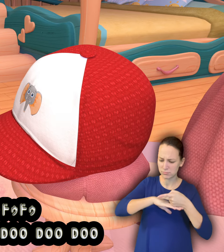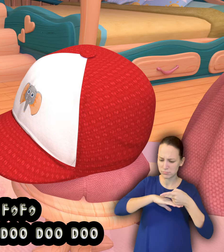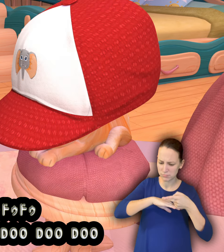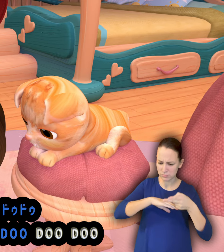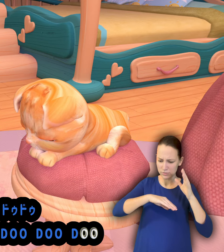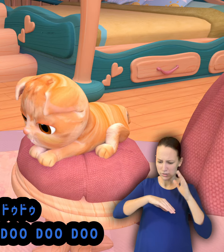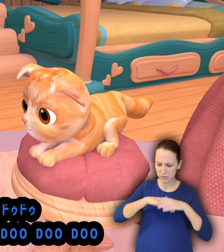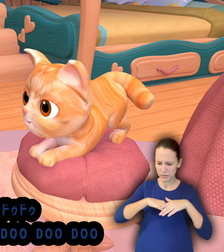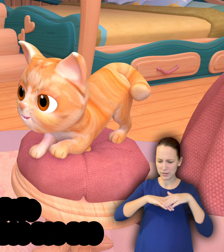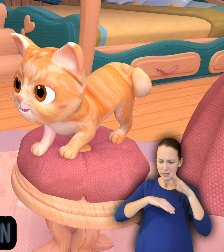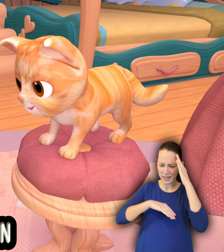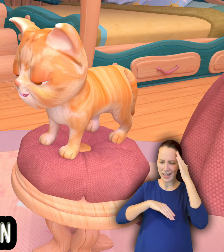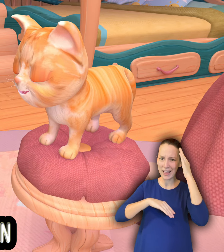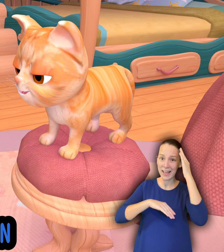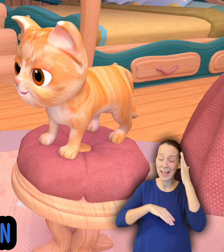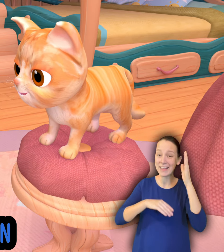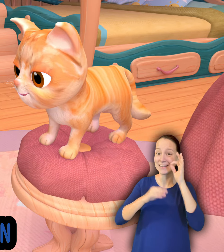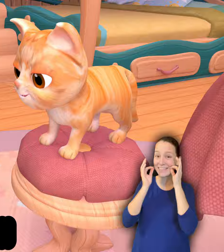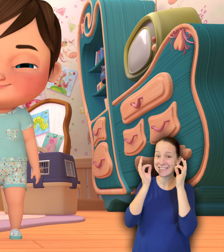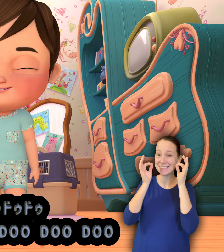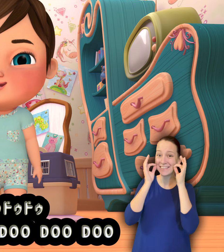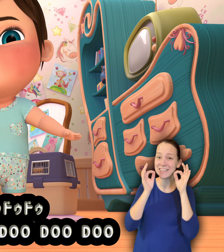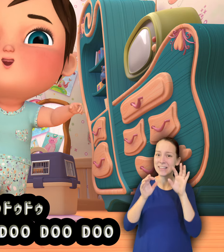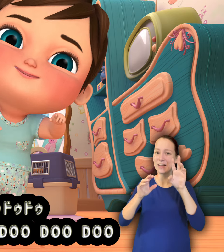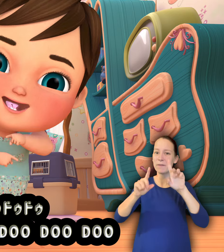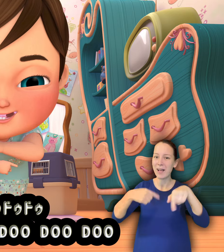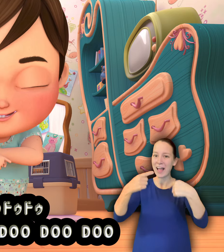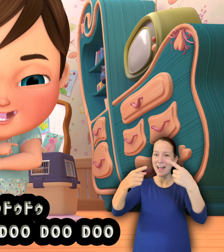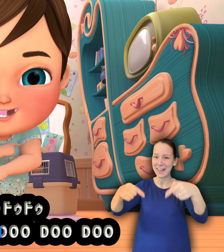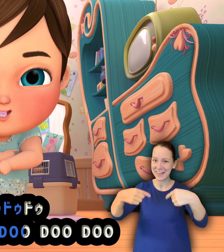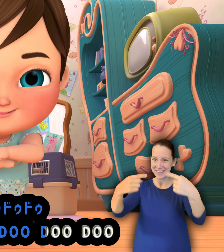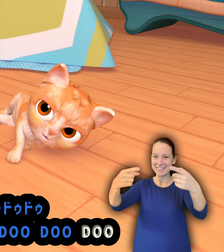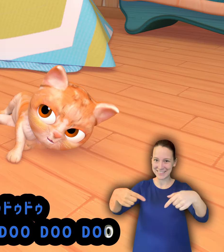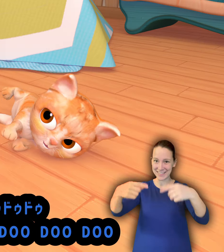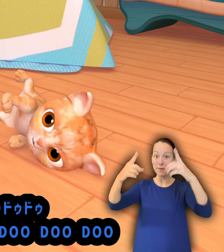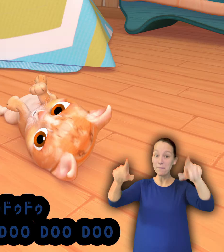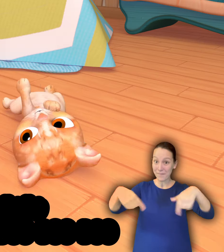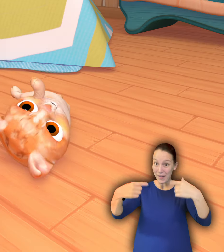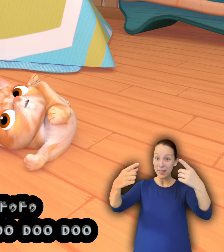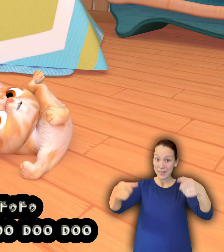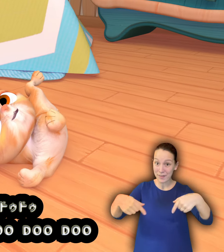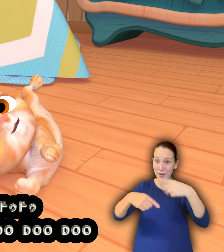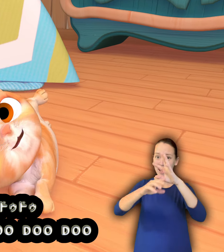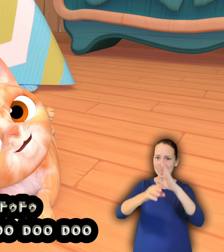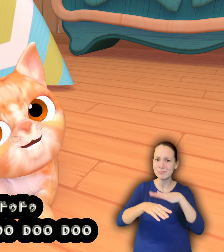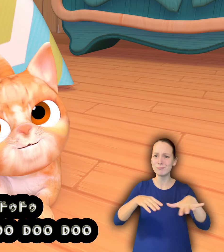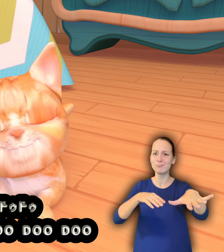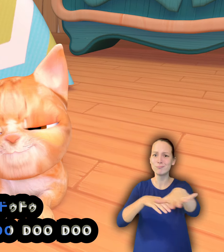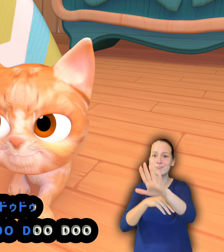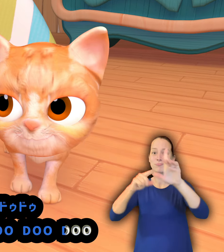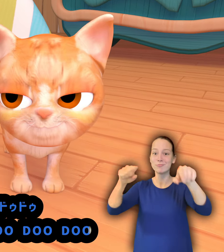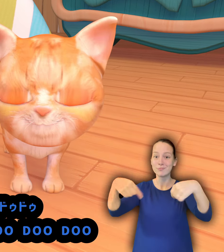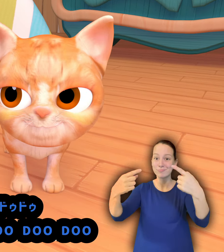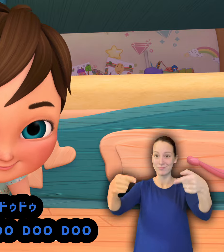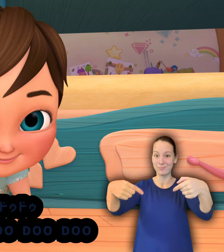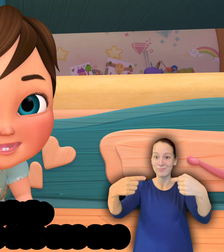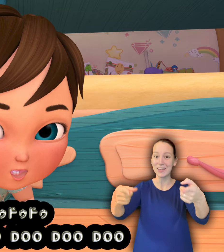てるトゥ猫ちゃんゆかの上